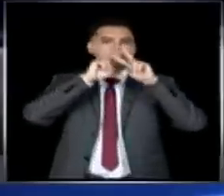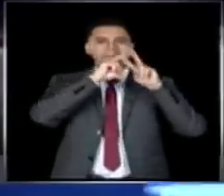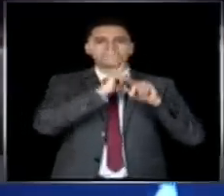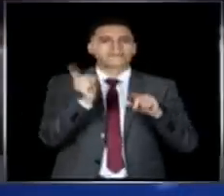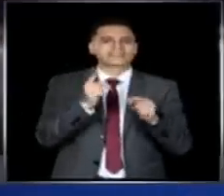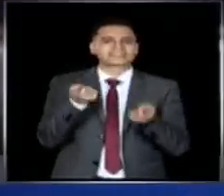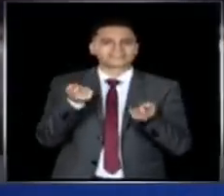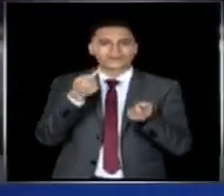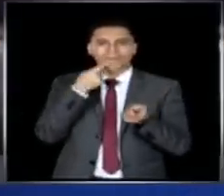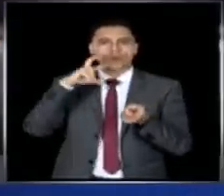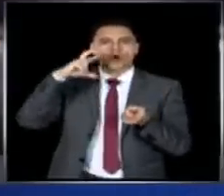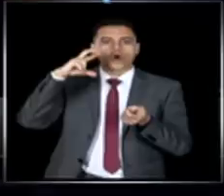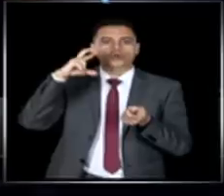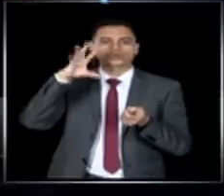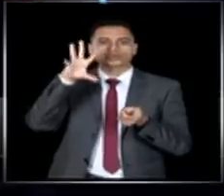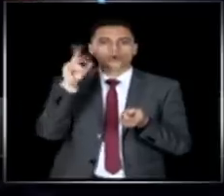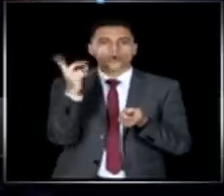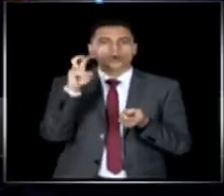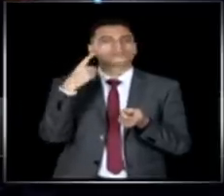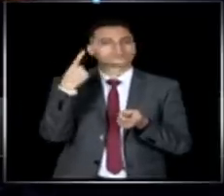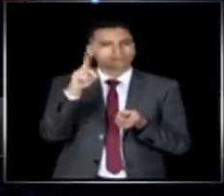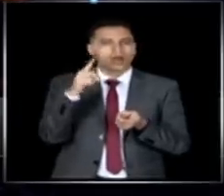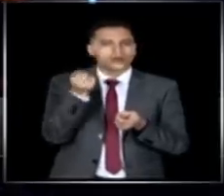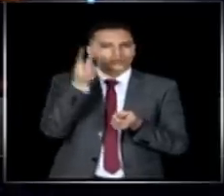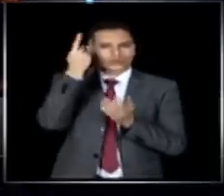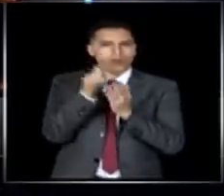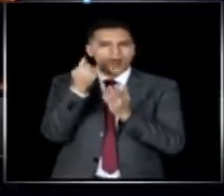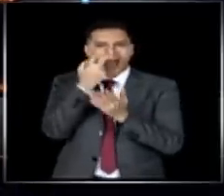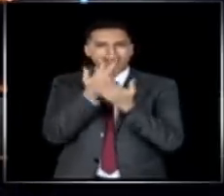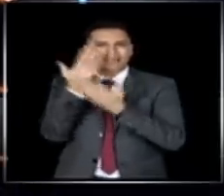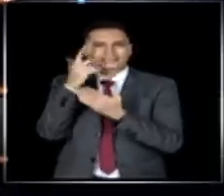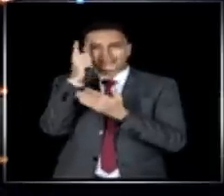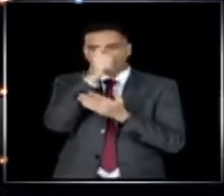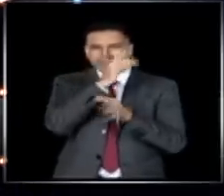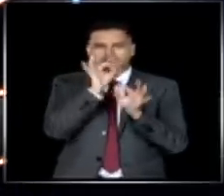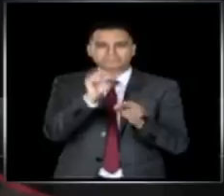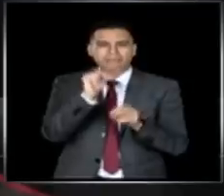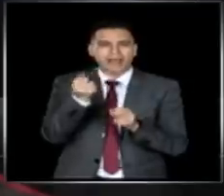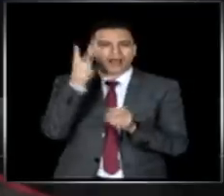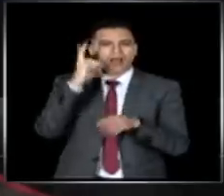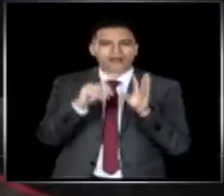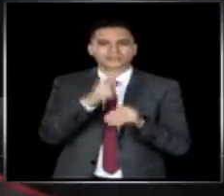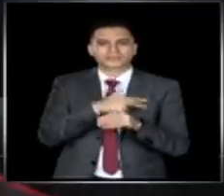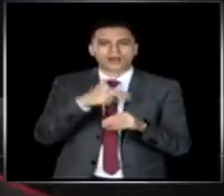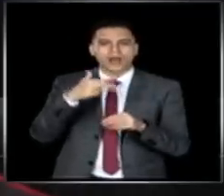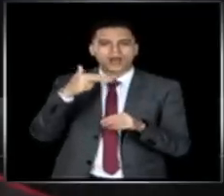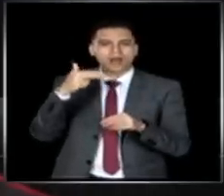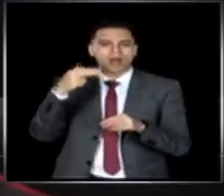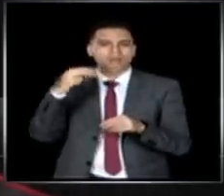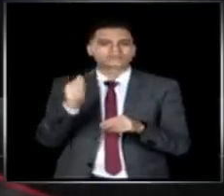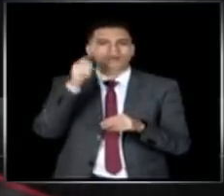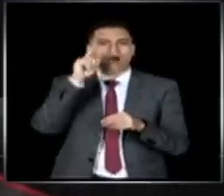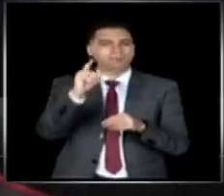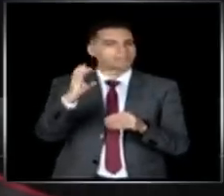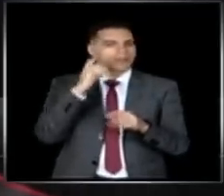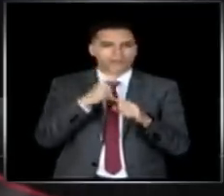عطارد؟ الزهرة. صح. أحد شعراء العصر الجاهلي مؤلف قصيدة عقاب الهجر؟ امرؤ القيس. غلط. ما